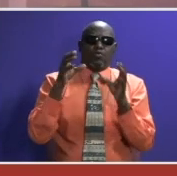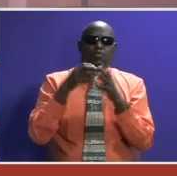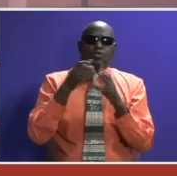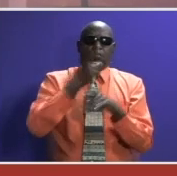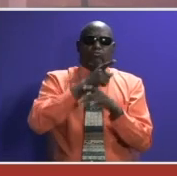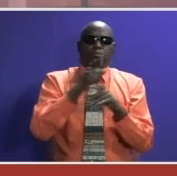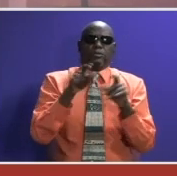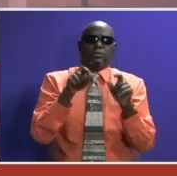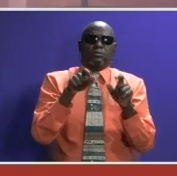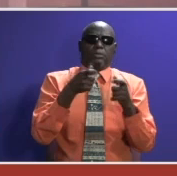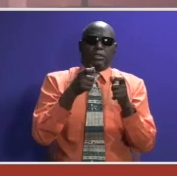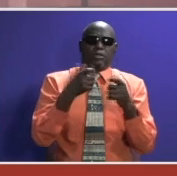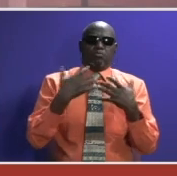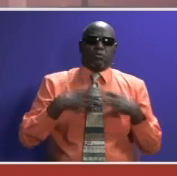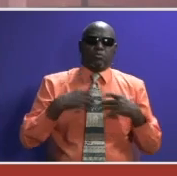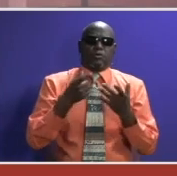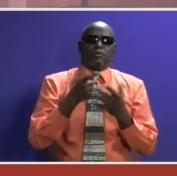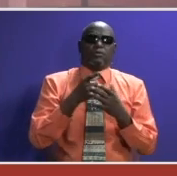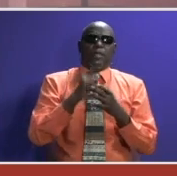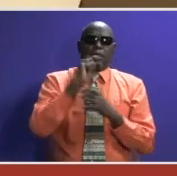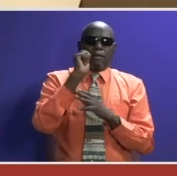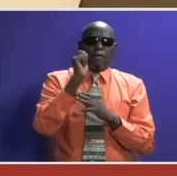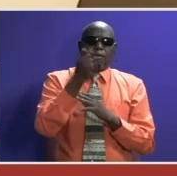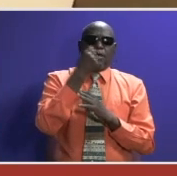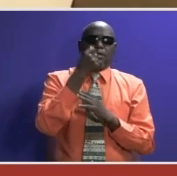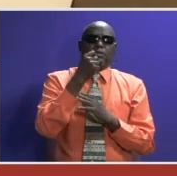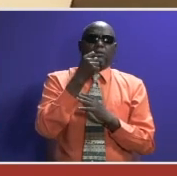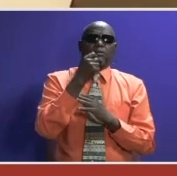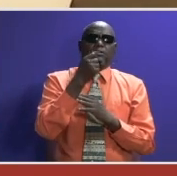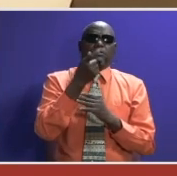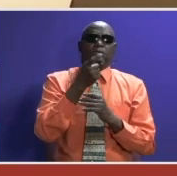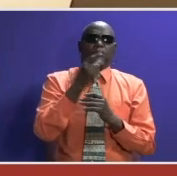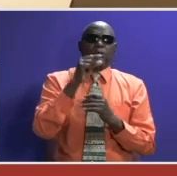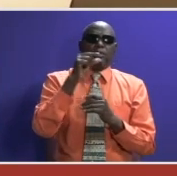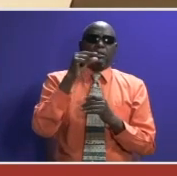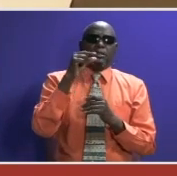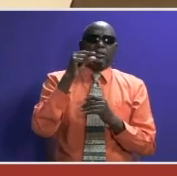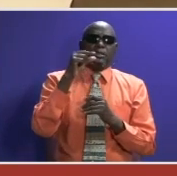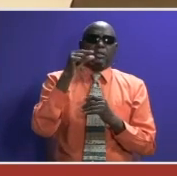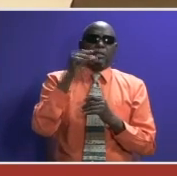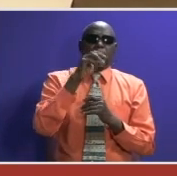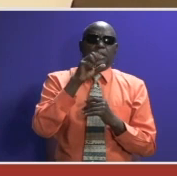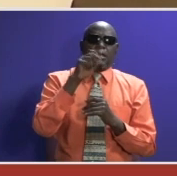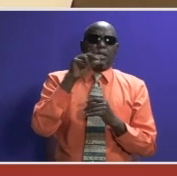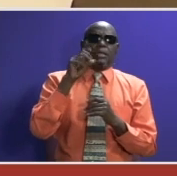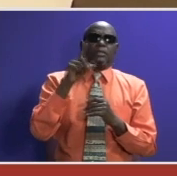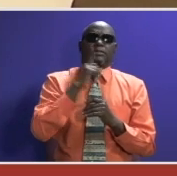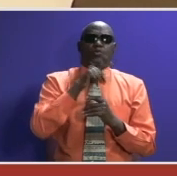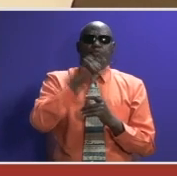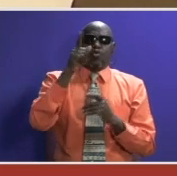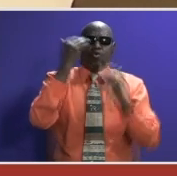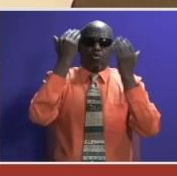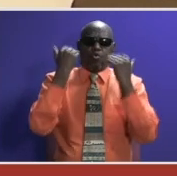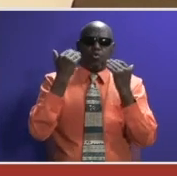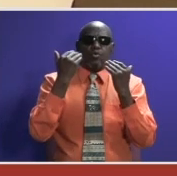wanahabari humu nchini. Miungano hiyo ikiongozwa na Kenya Editors Guild imesema kwamba itaelekea mahakamani ili kupinga